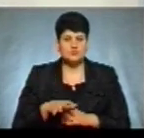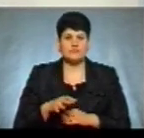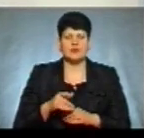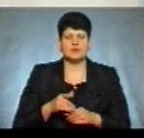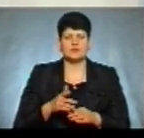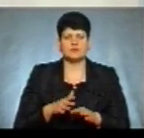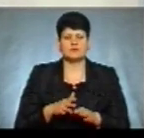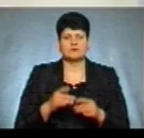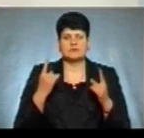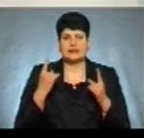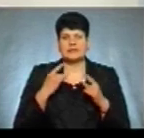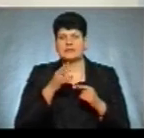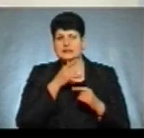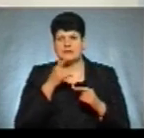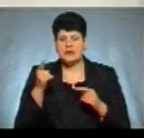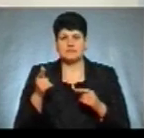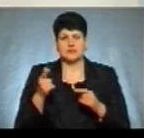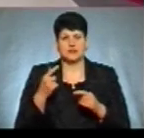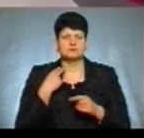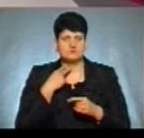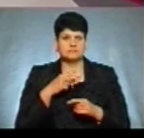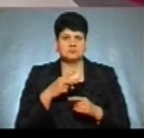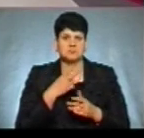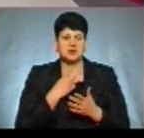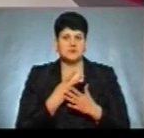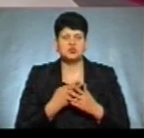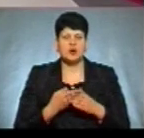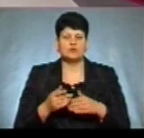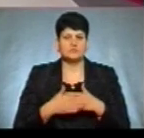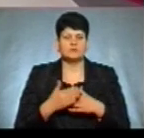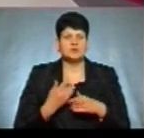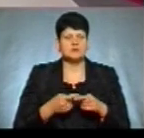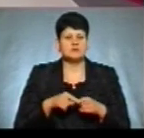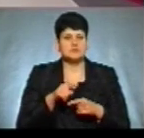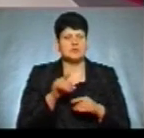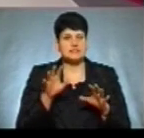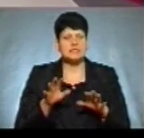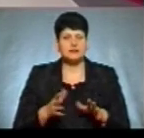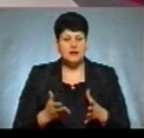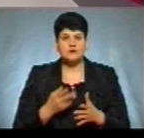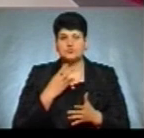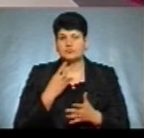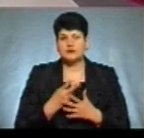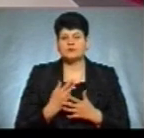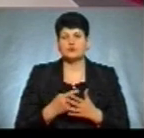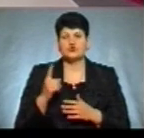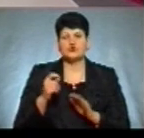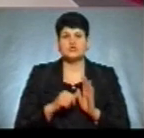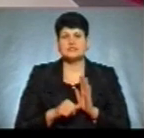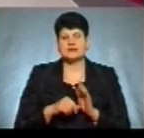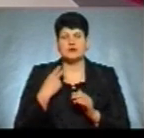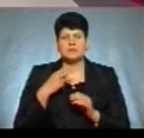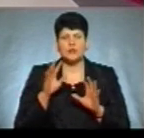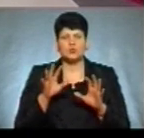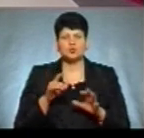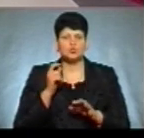терміни позбавлення волі передбачають санкції цих статей. Якщо візьмемо статтю 160 Кримінального кодексу